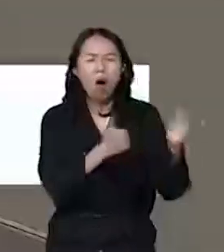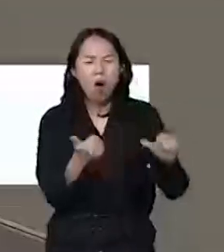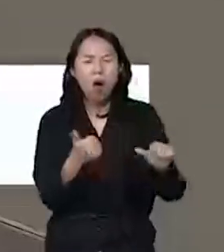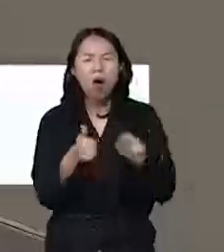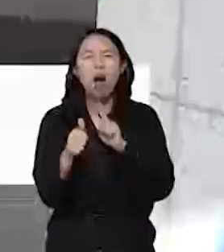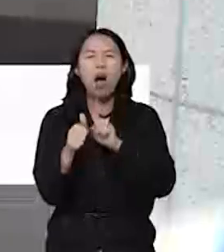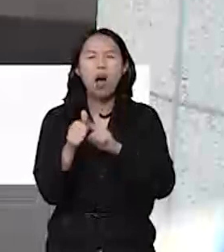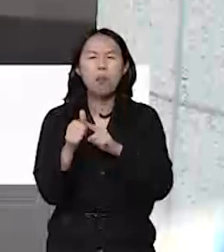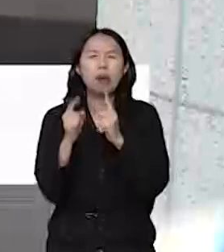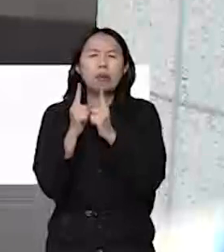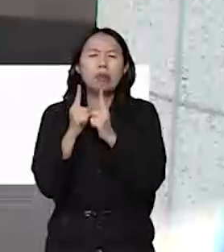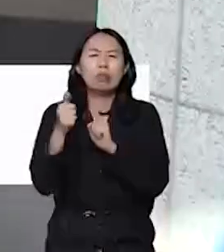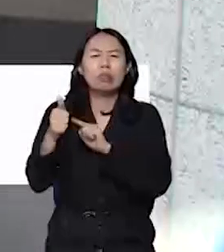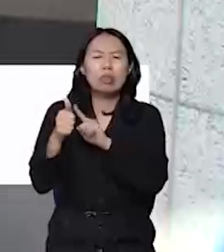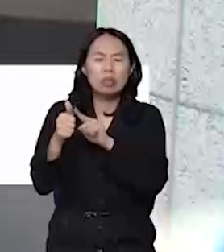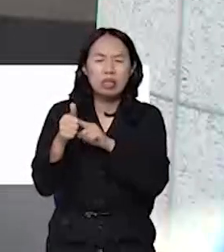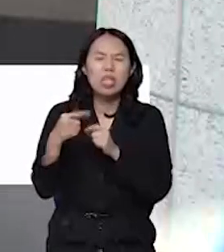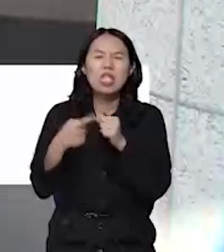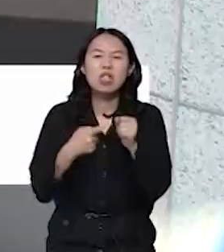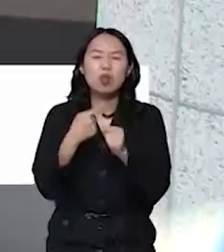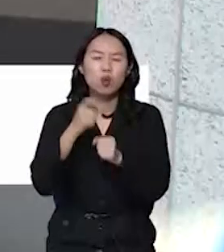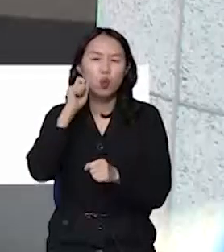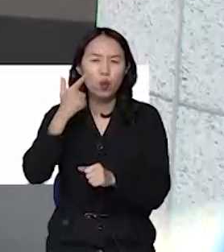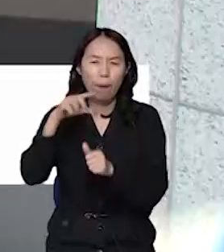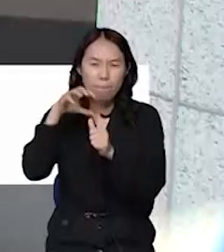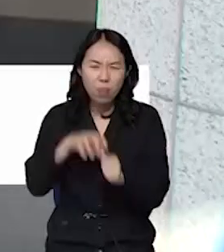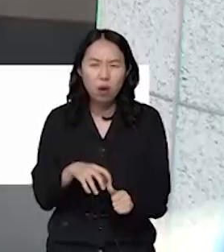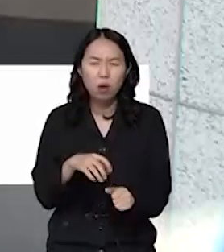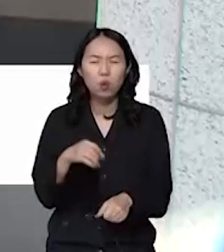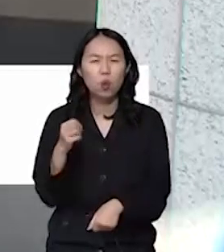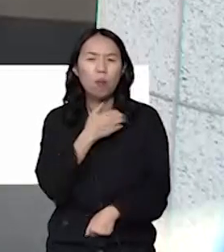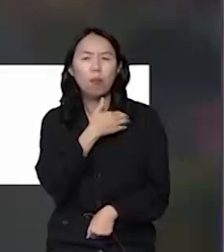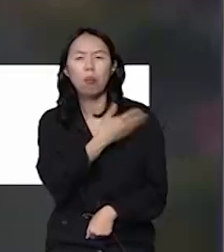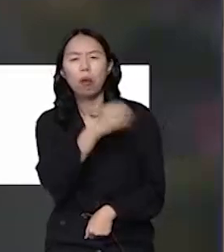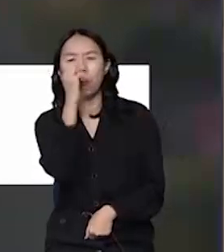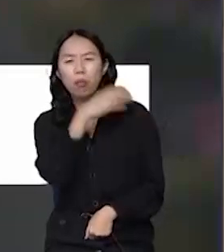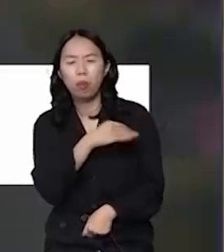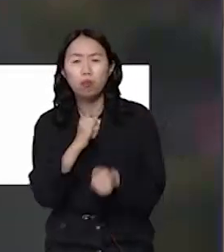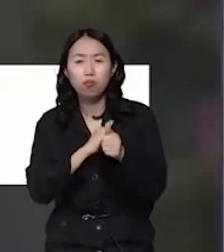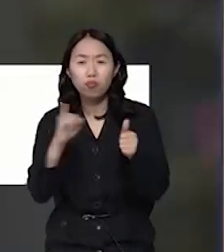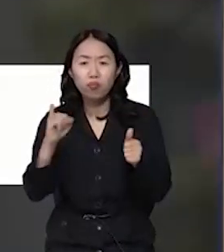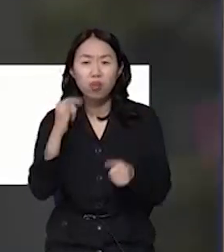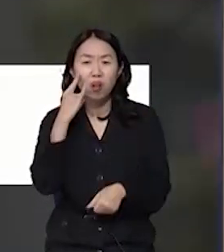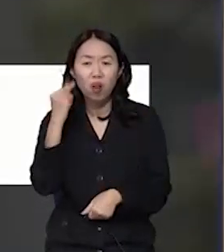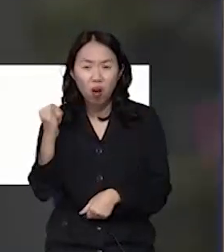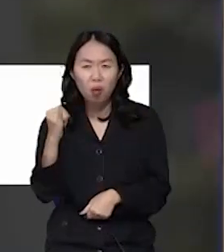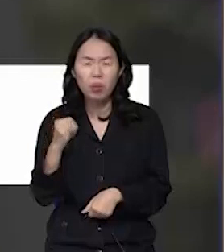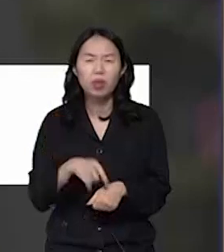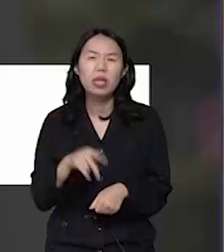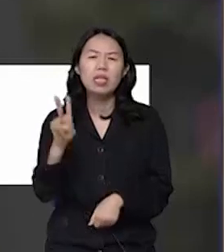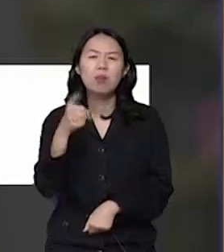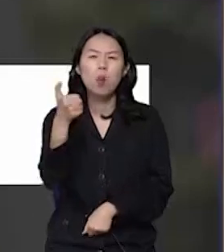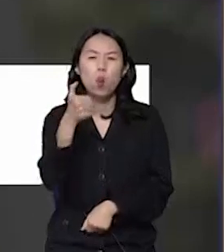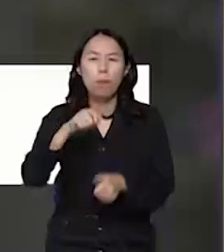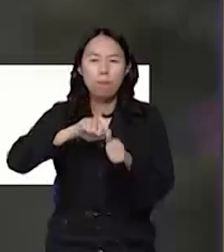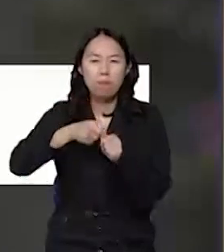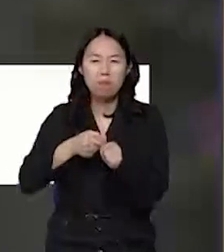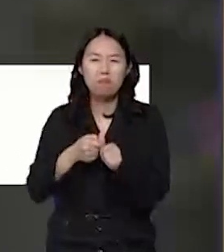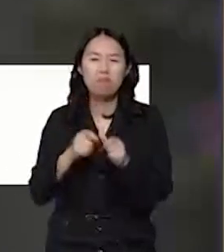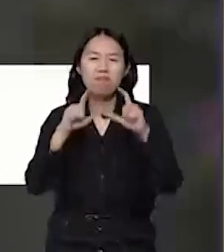무속인 A씨에게 징역 1년 6개월, 이를 방조한 혐의로 기소된 아내 B씨에겐 벌금 250만 원을